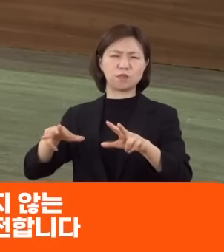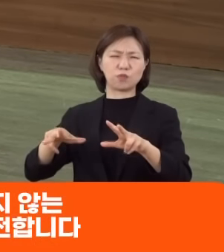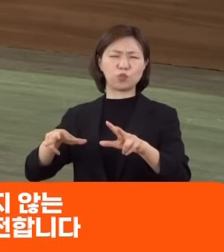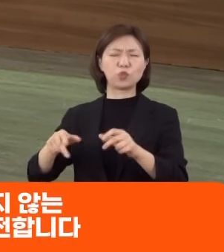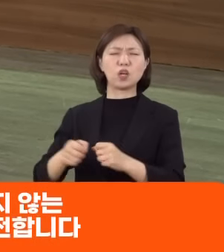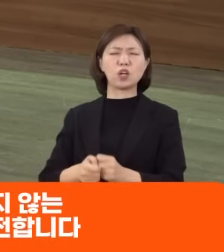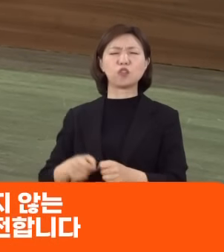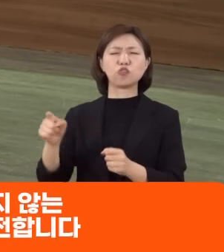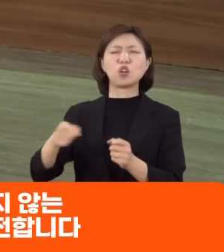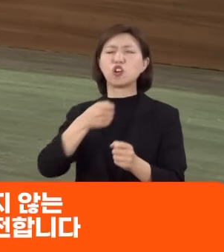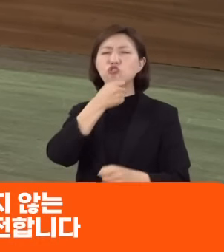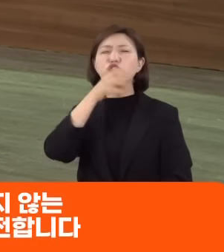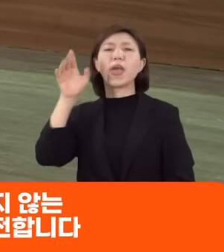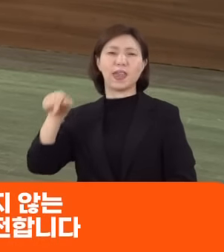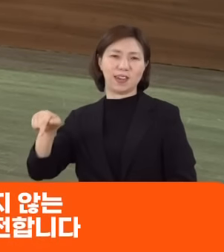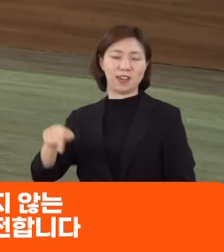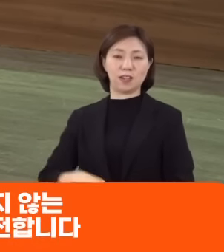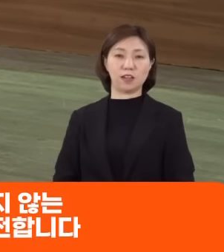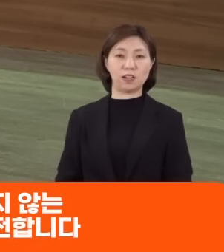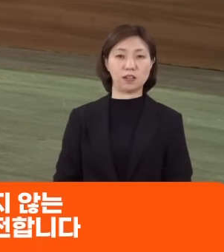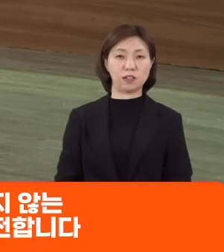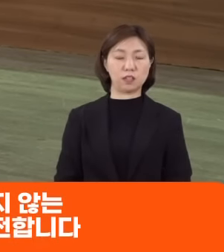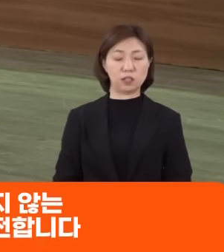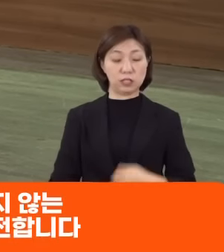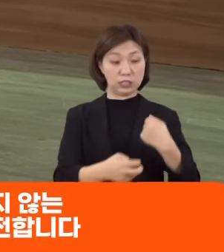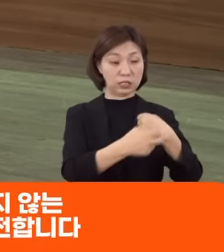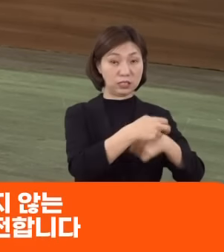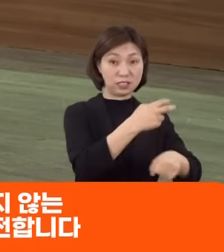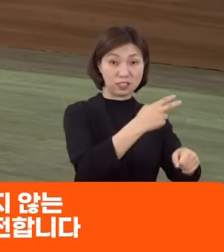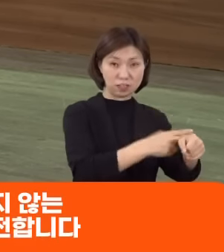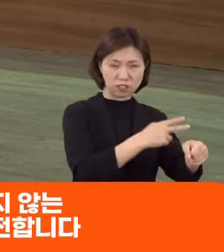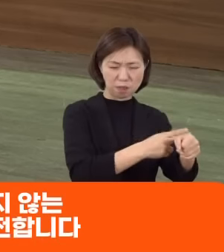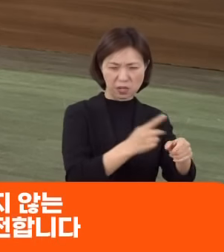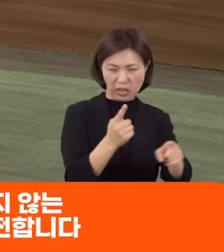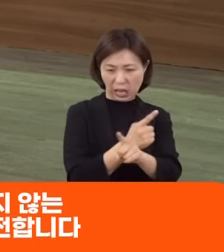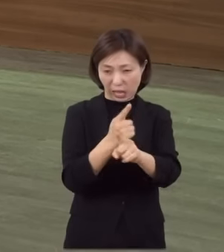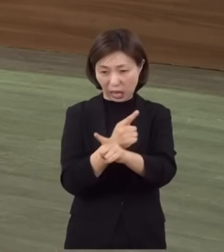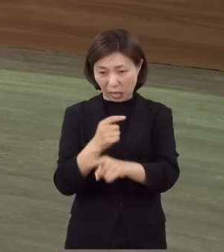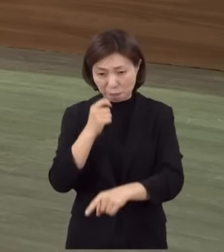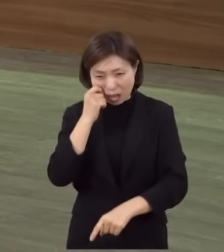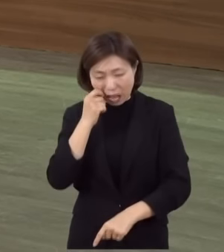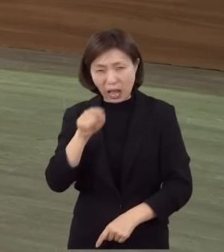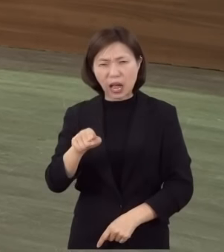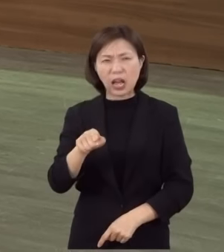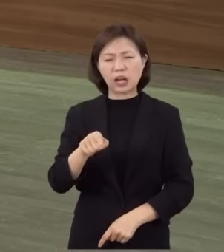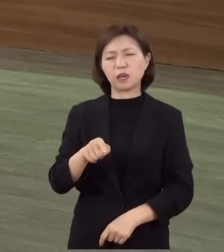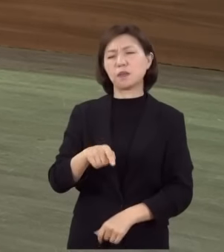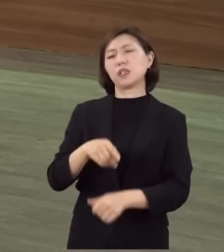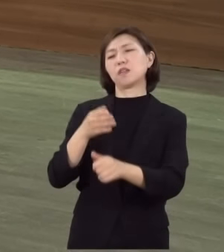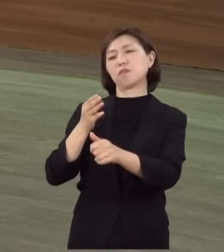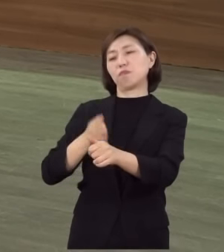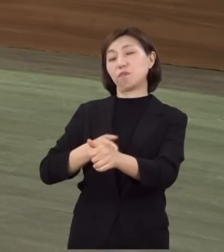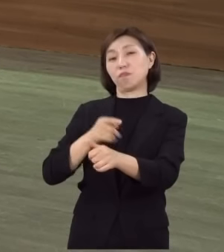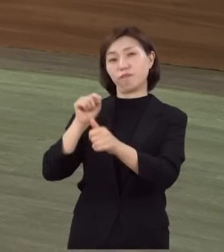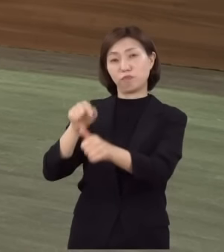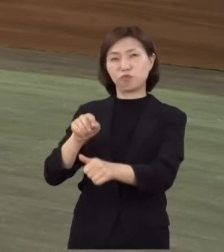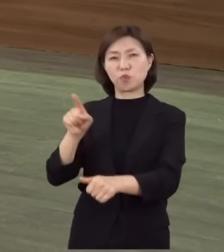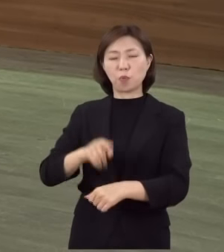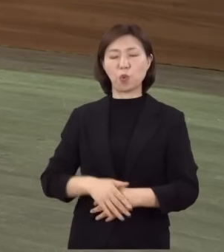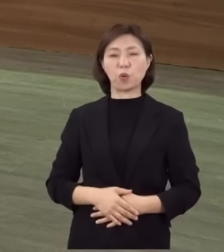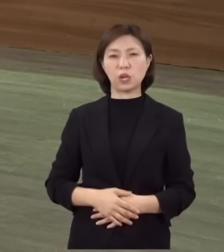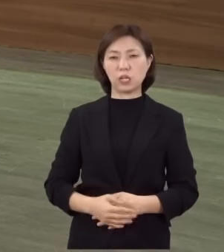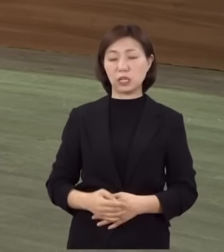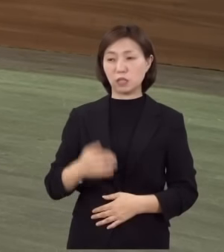의사가 못고치는 고질병 환자에게는 살생을 금하고 중생을